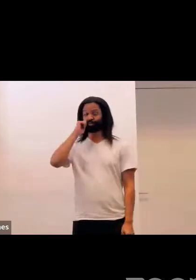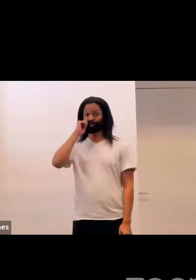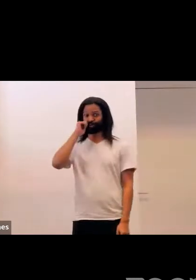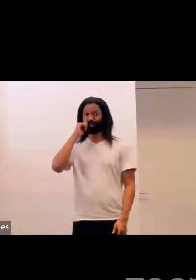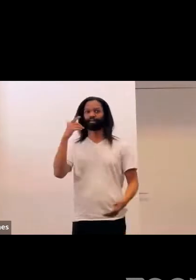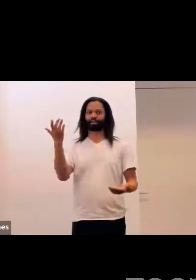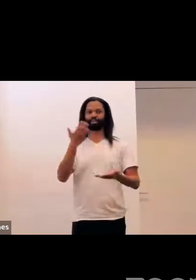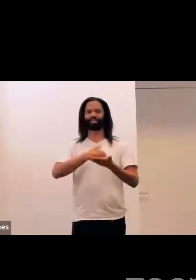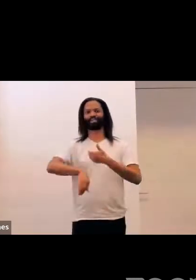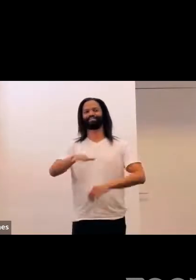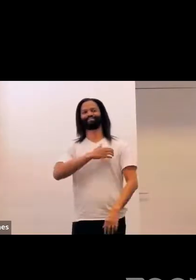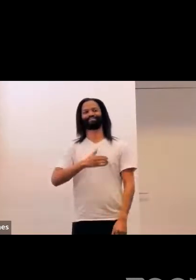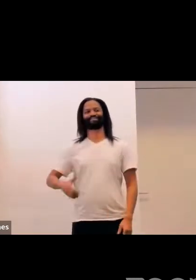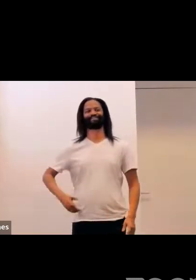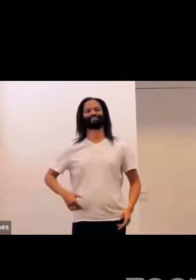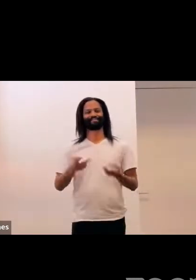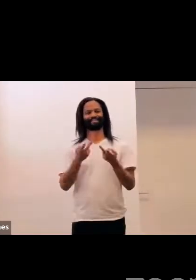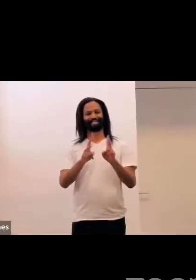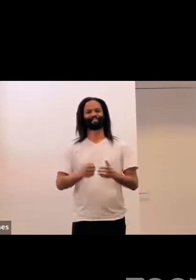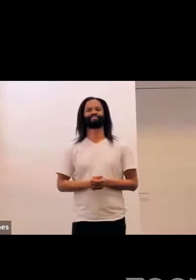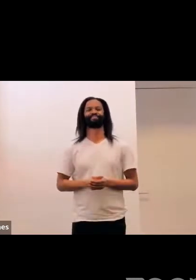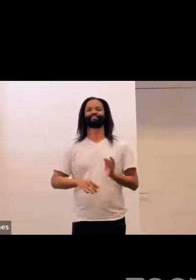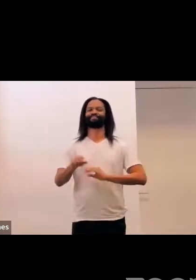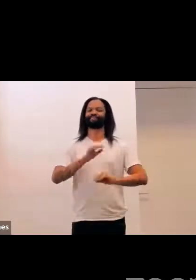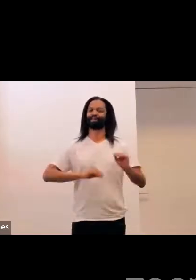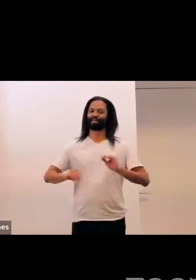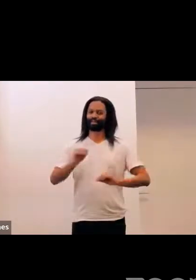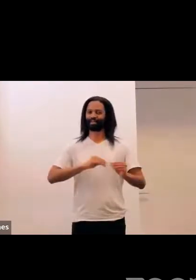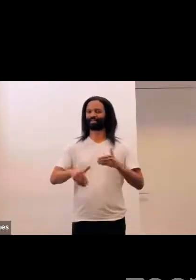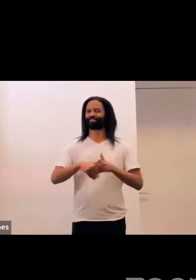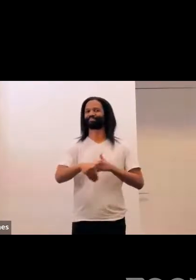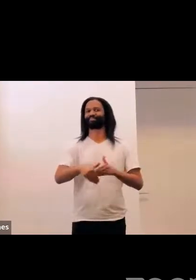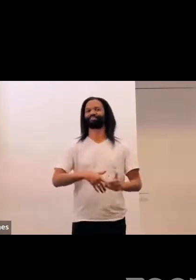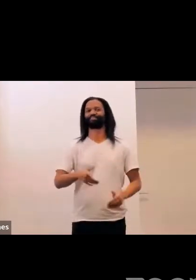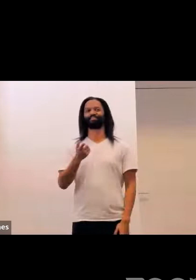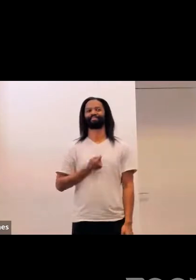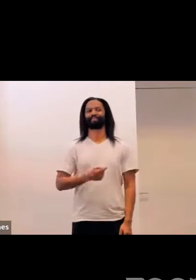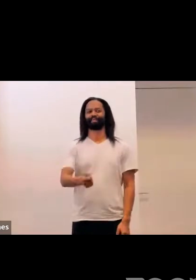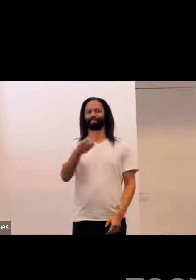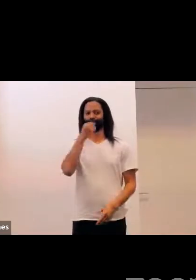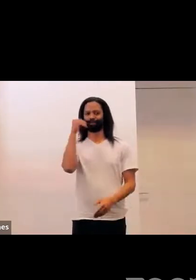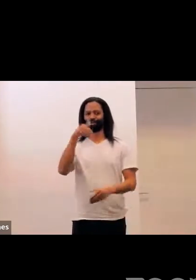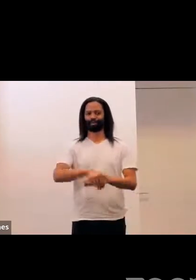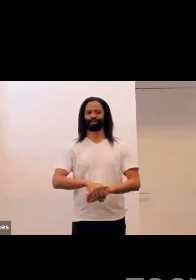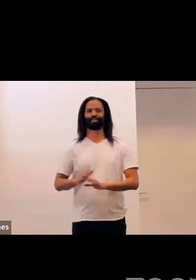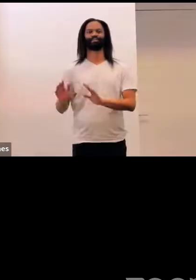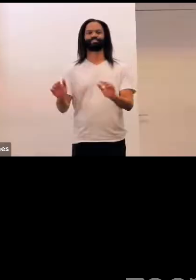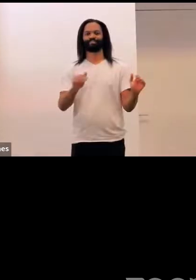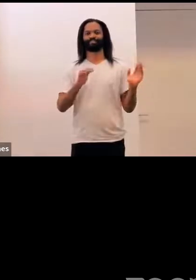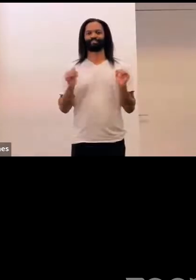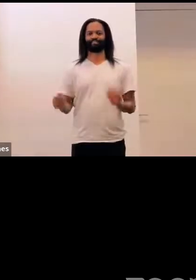salons de l'hôtel de ville. Prenez bien soin de vous d'ici là et à bientôt. Bonne soirée. Merci,